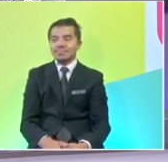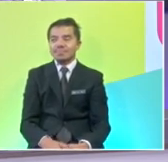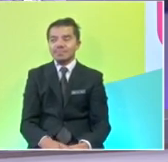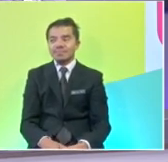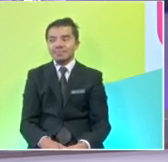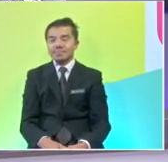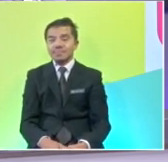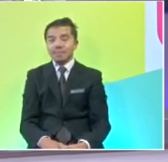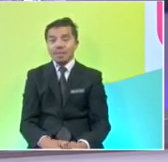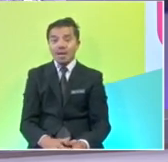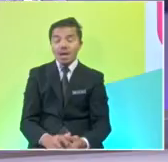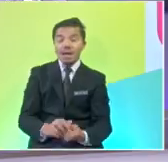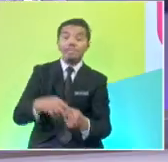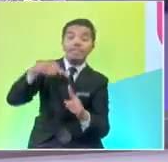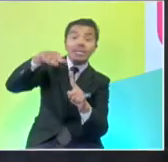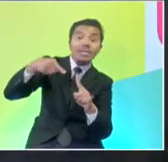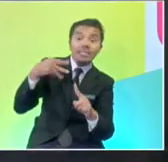yang ada gambar pelangi